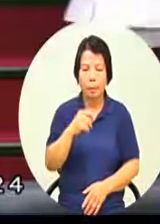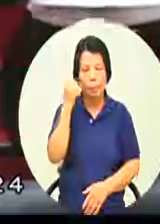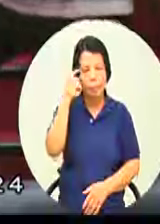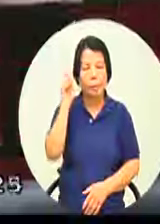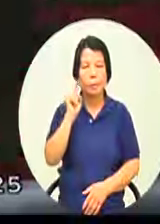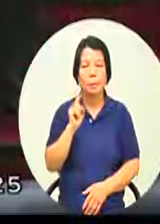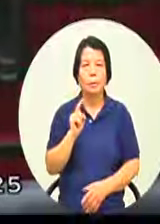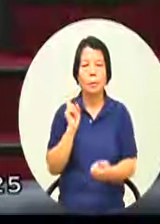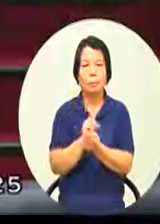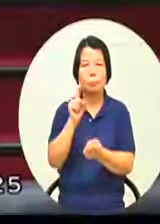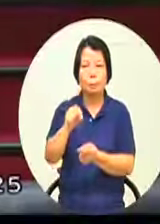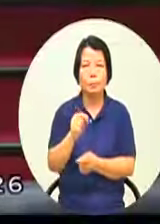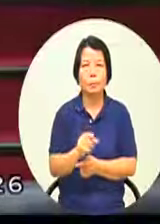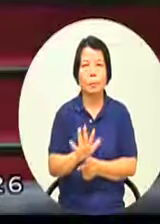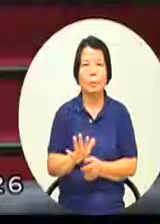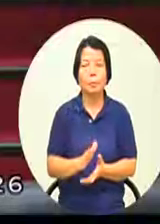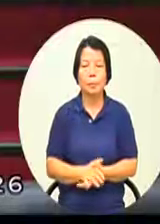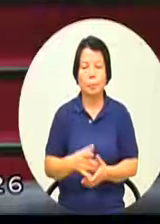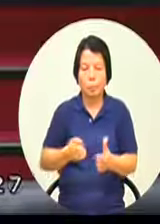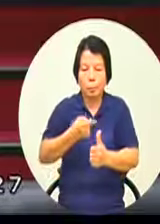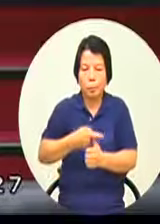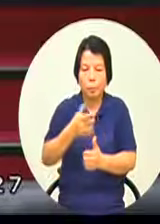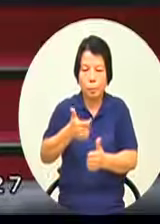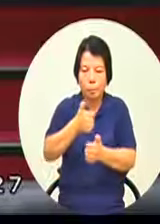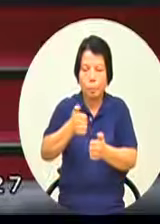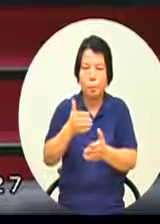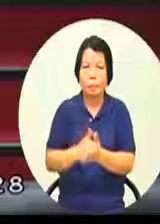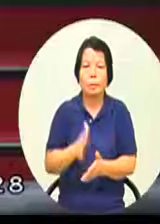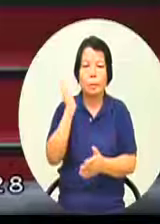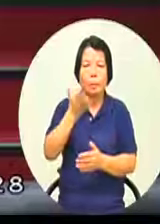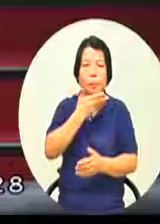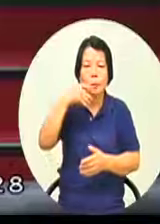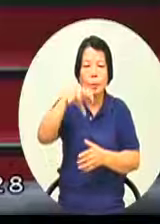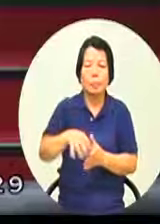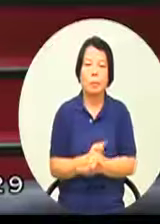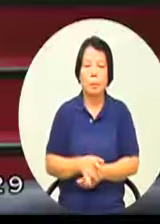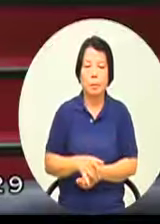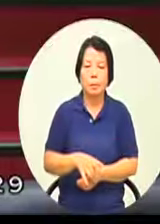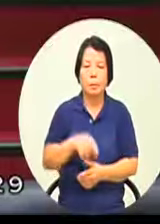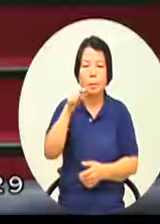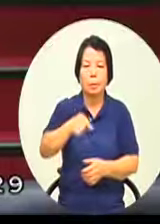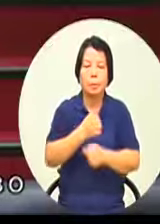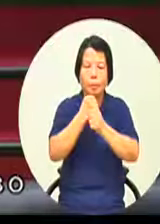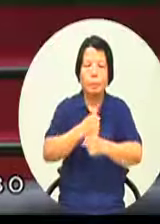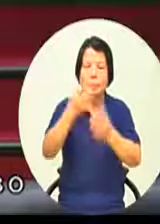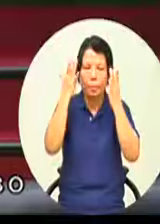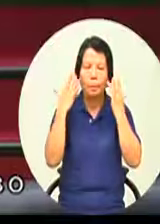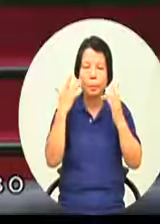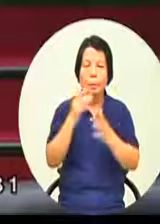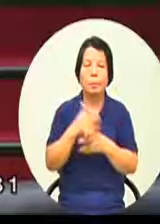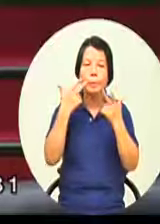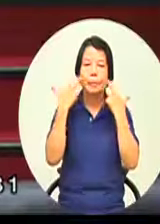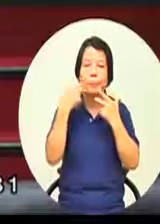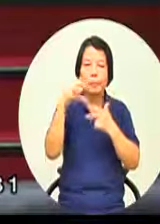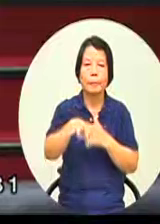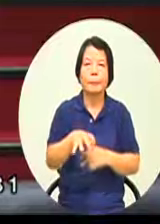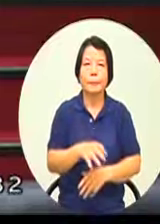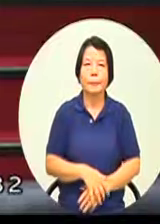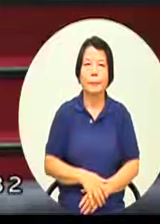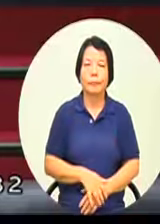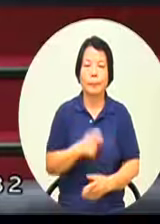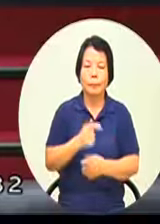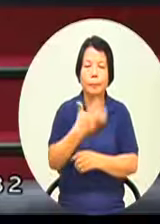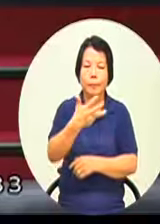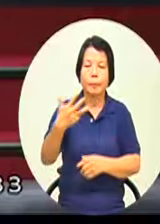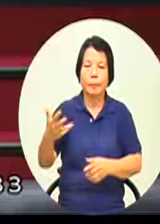利局了哈。首先感谢我们水利局哈，在我们纳马夏，在原乡，在八